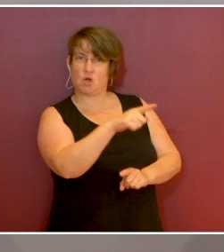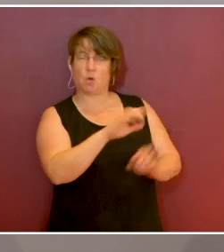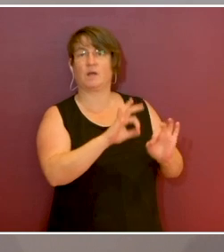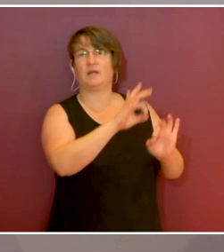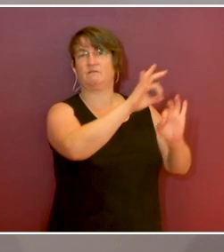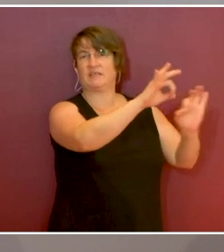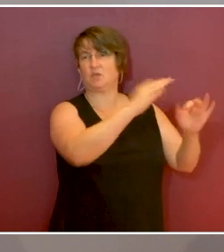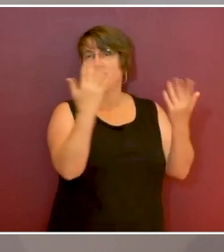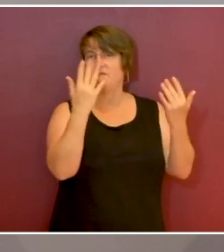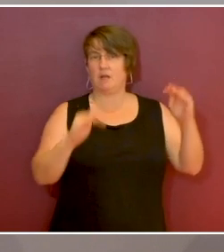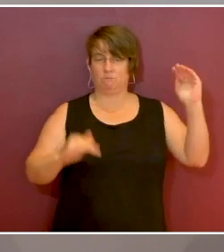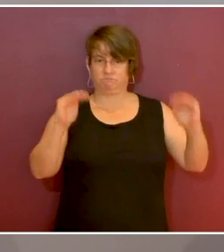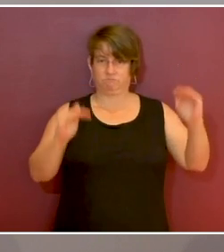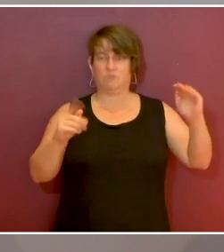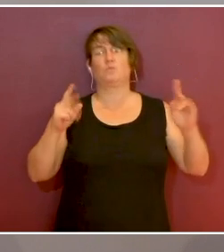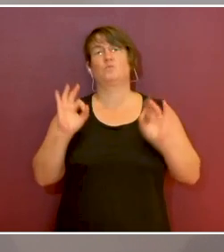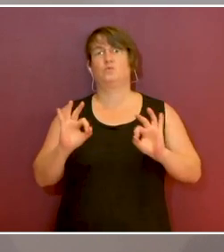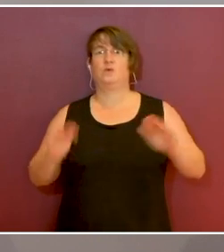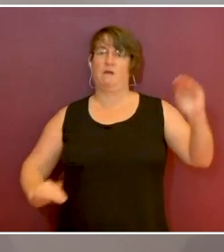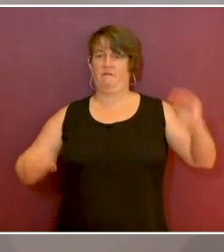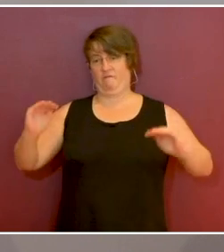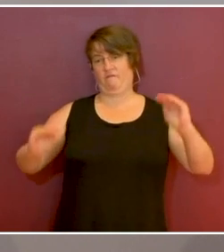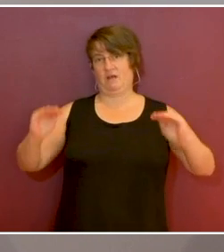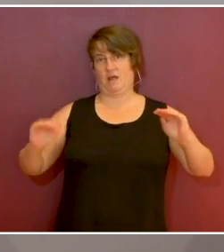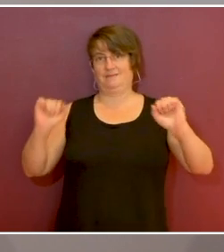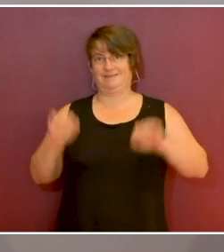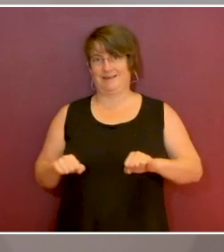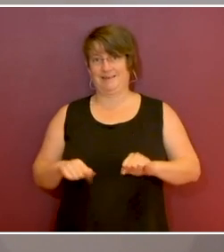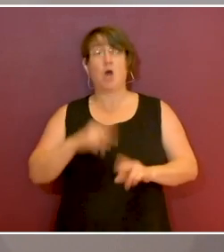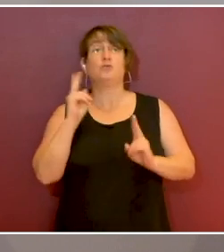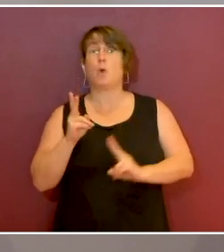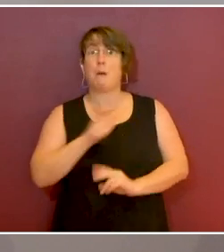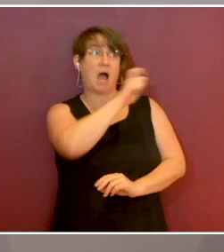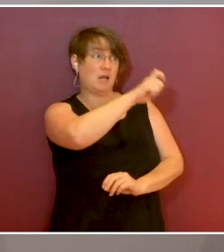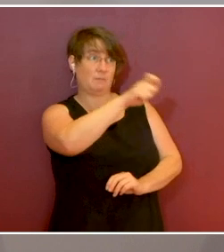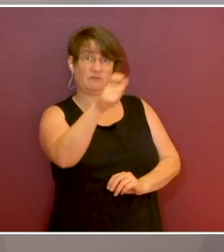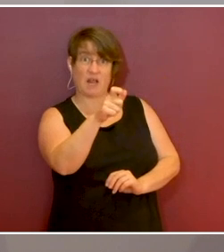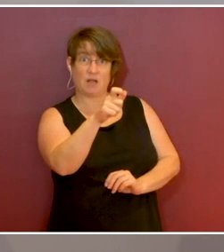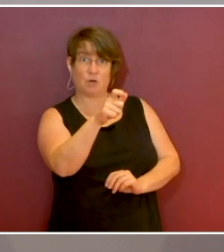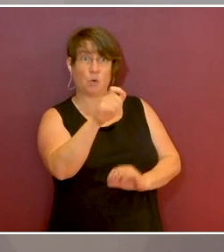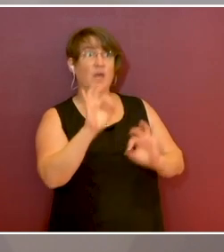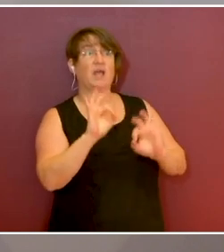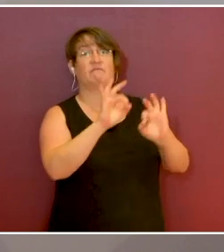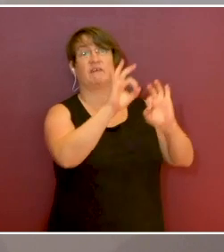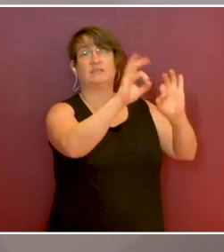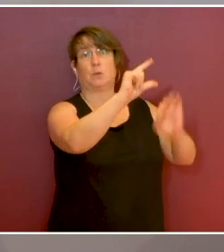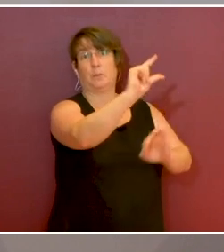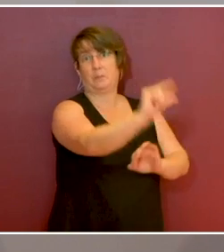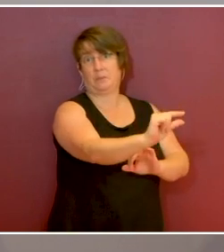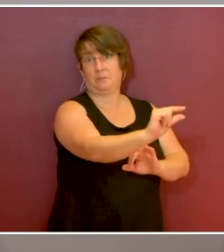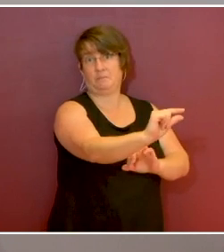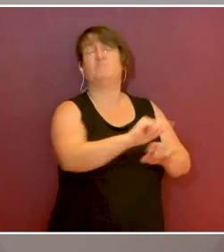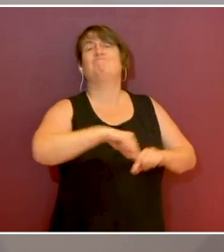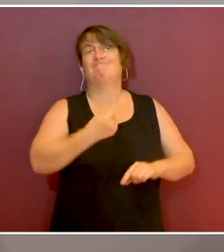sieht ja auch das RKI in ihren Daten. Und wenn in der Normalbevölkerung das Infektionsgeschehen gering ist, dann ist es auch in